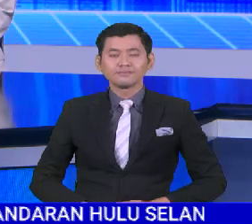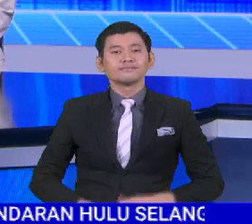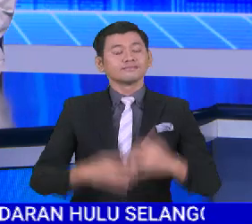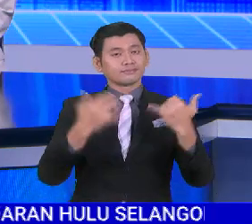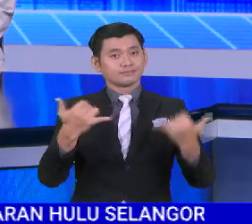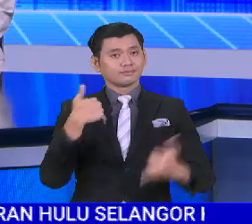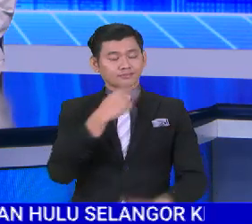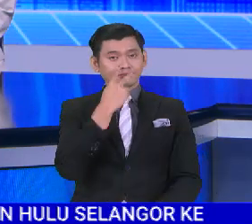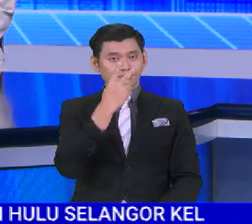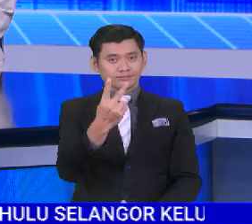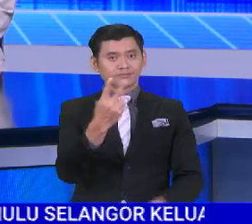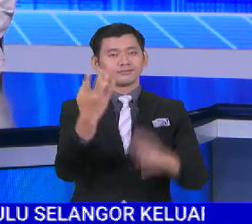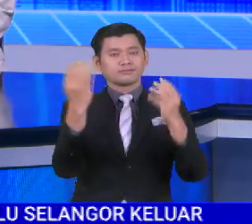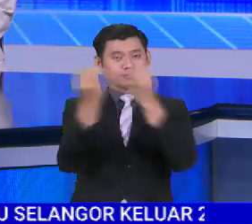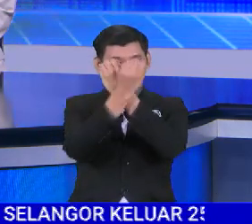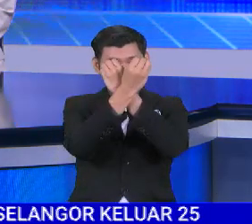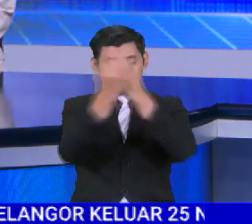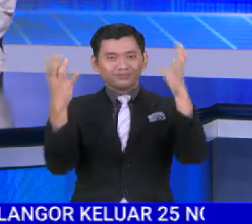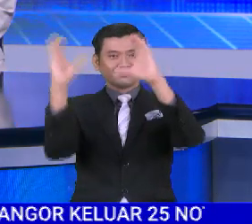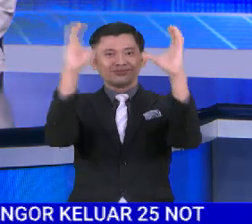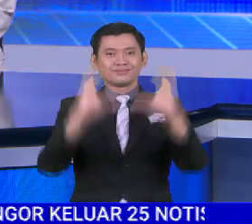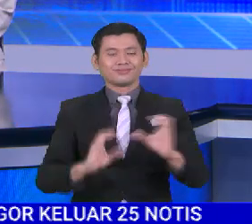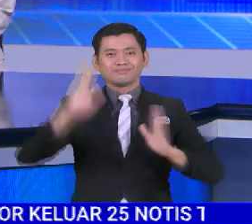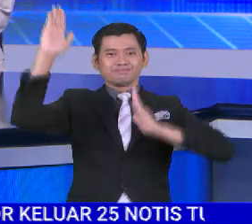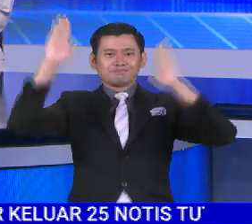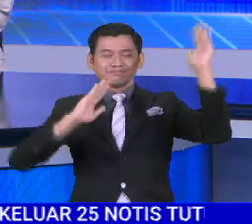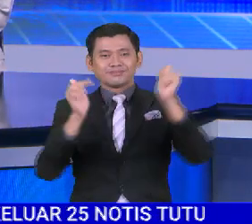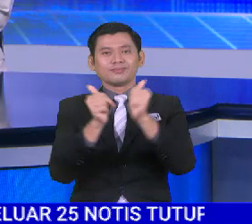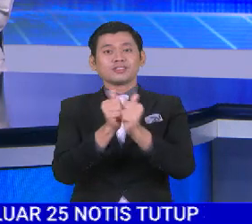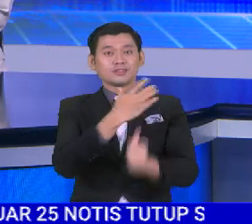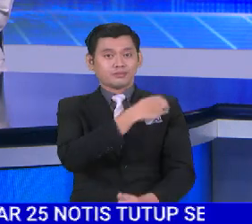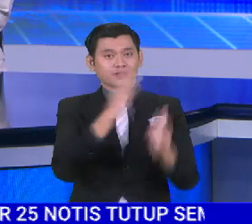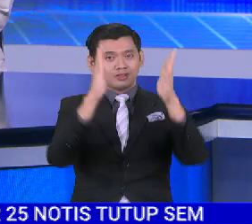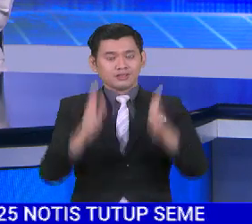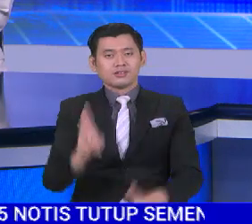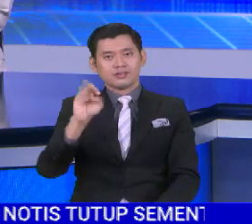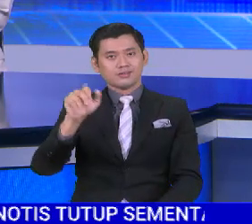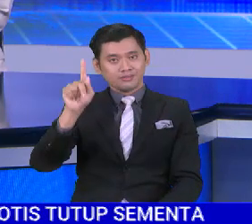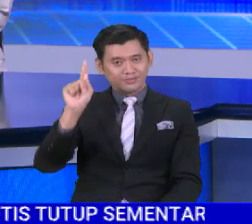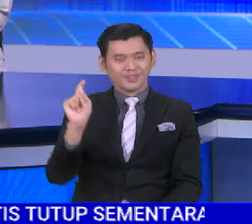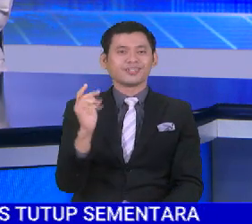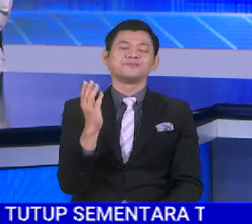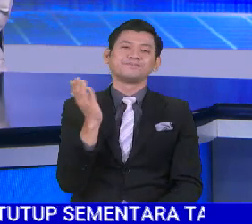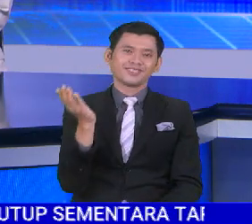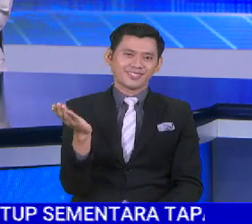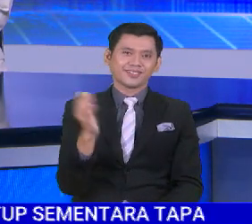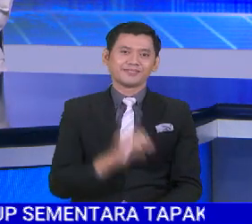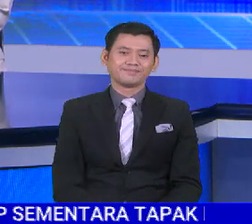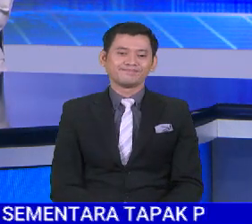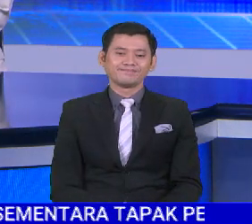Dan seterusnya kita ikuti perkembangan cuaca semasa seluruh negara bersama pegawai Met Malaysia, Rasdam Amirul Ashraf